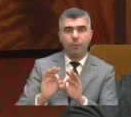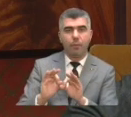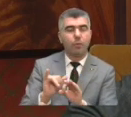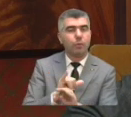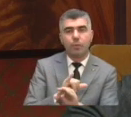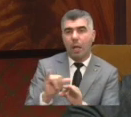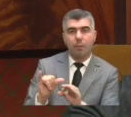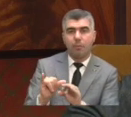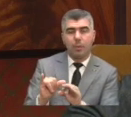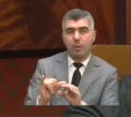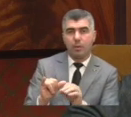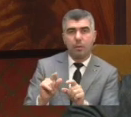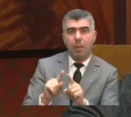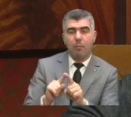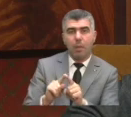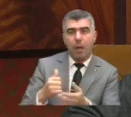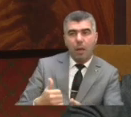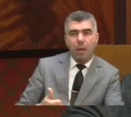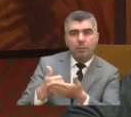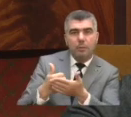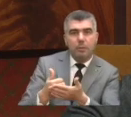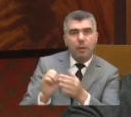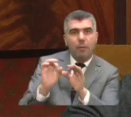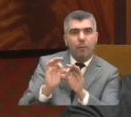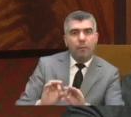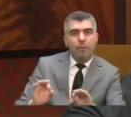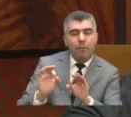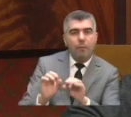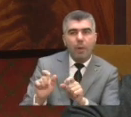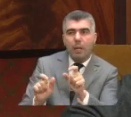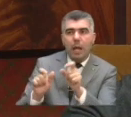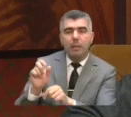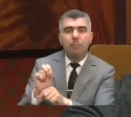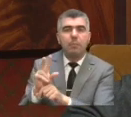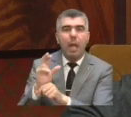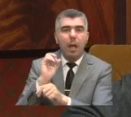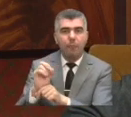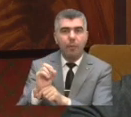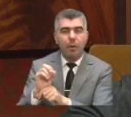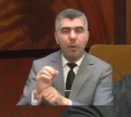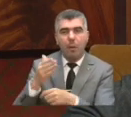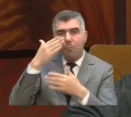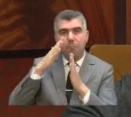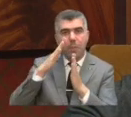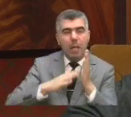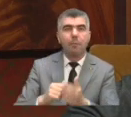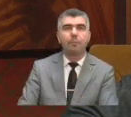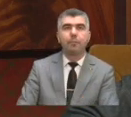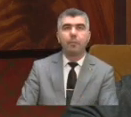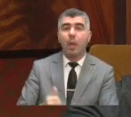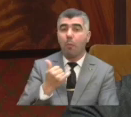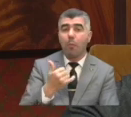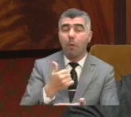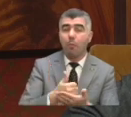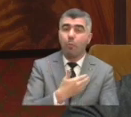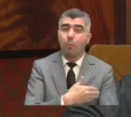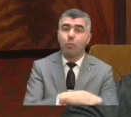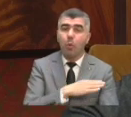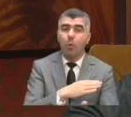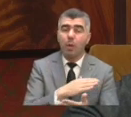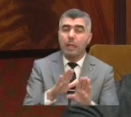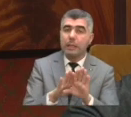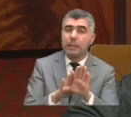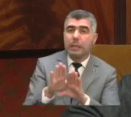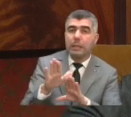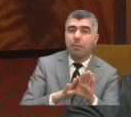المستخدمين والاطر، وكذلك تحسين الخدمات المقدمه للمواطنين المغاربه والاجانب. السيد الوزير خاصو يتحمل المسؤوليه، مسؤوليه التبذير